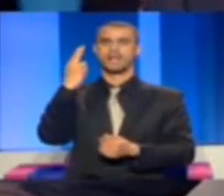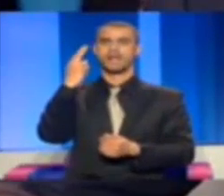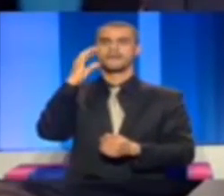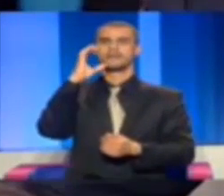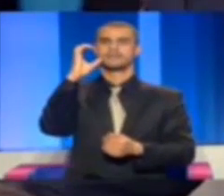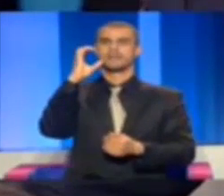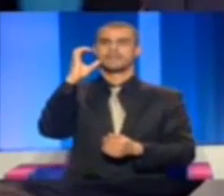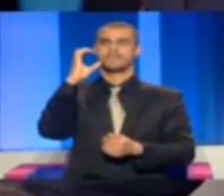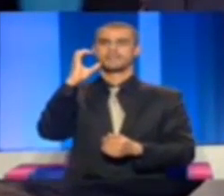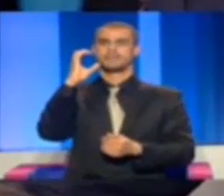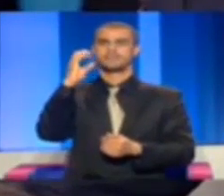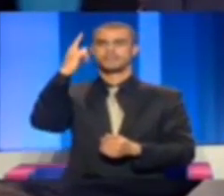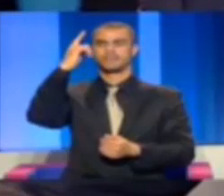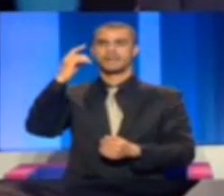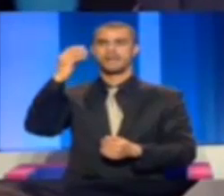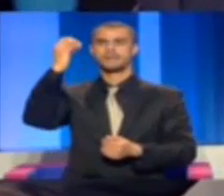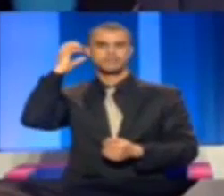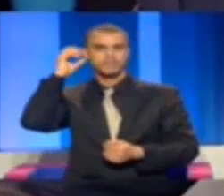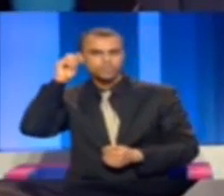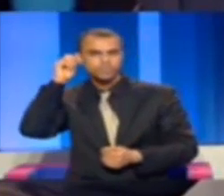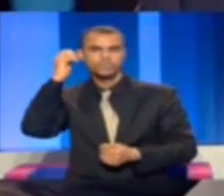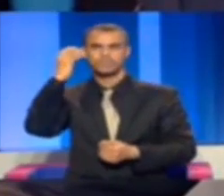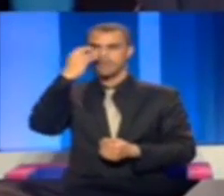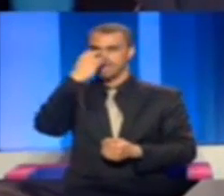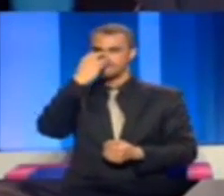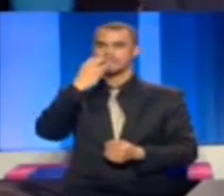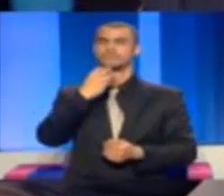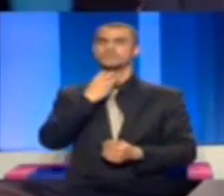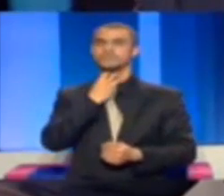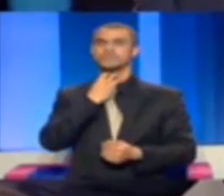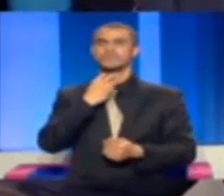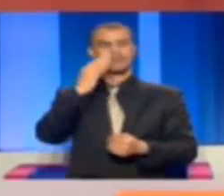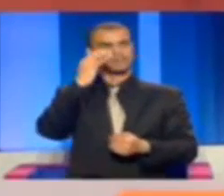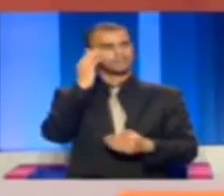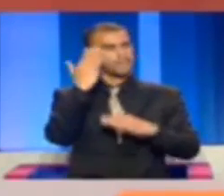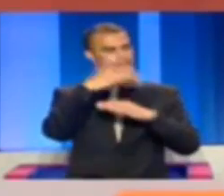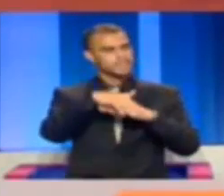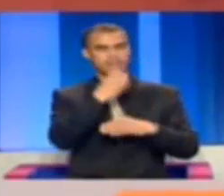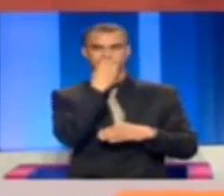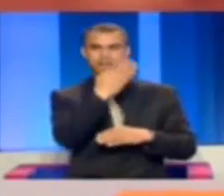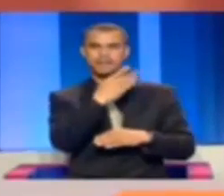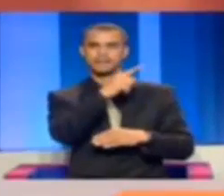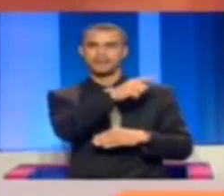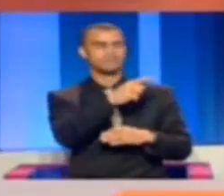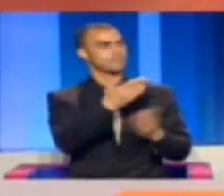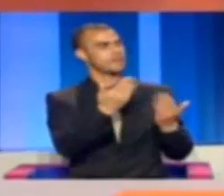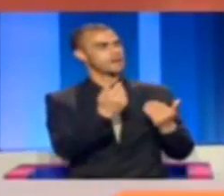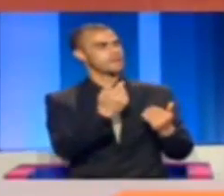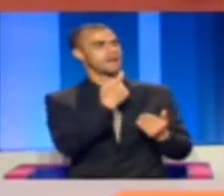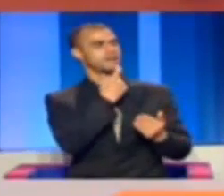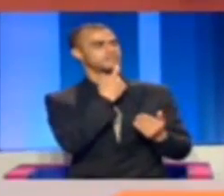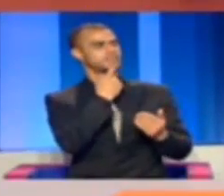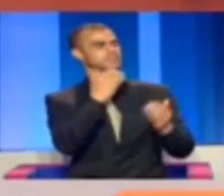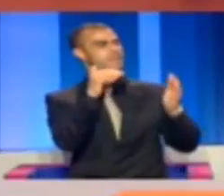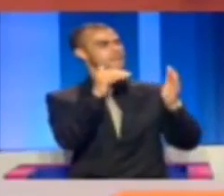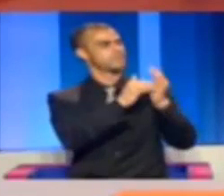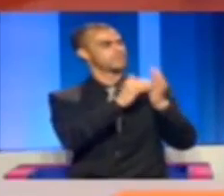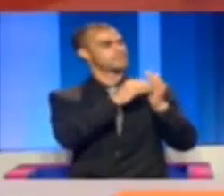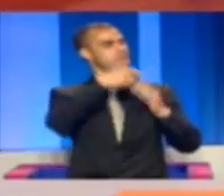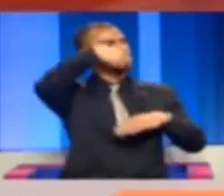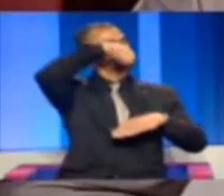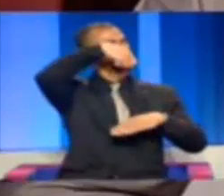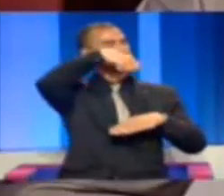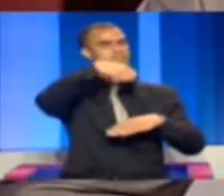بكلية الطب بالبيضاء أخصائي أذن أنف كونجورا. مساء الخير. أرحب كذلك بالسيد عبد العزيز عرسي رئيس